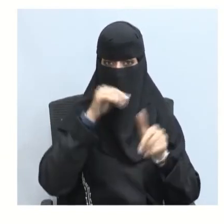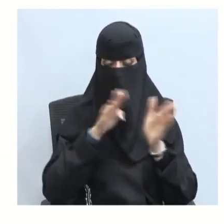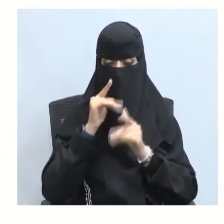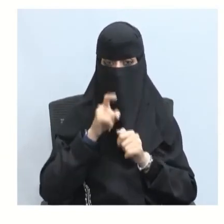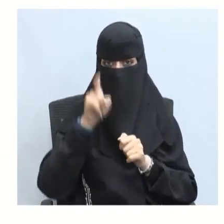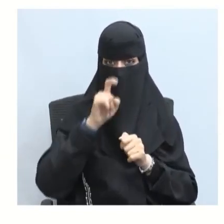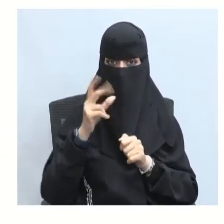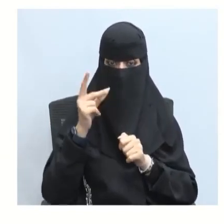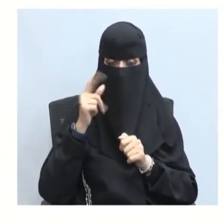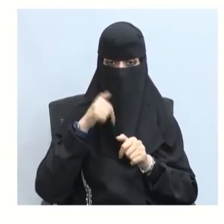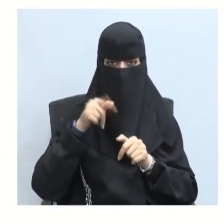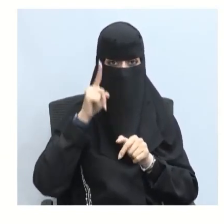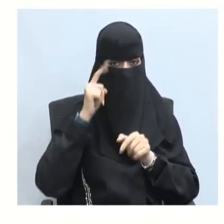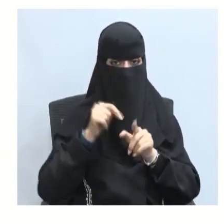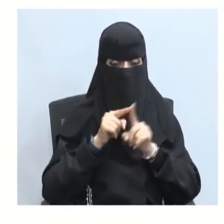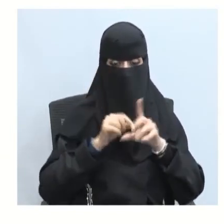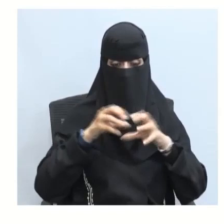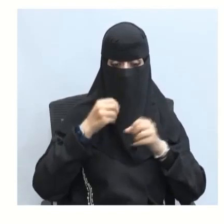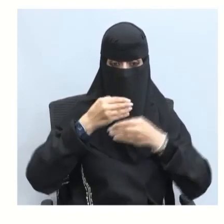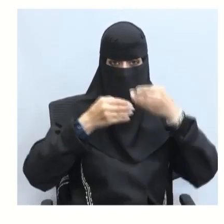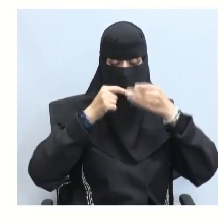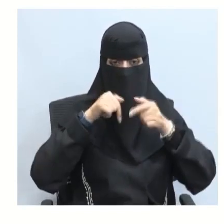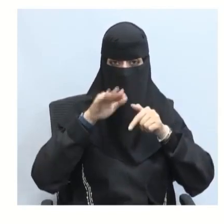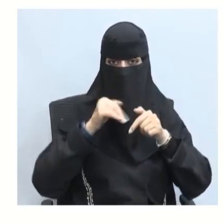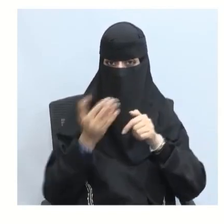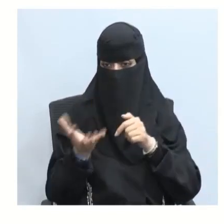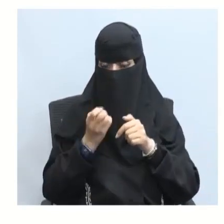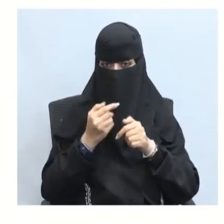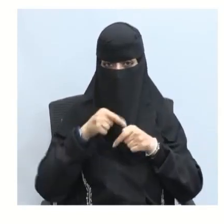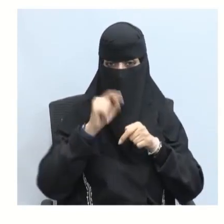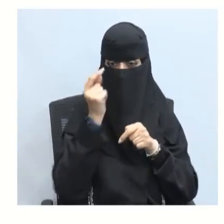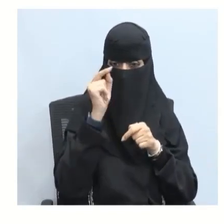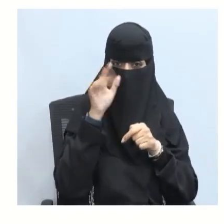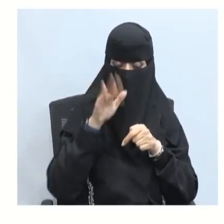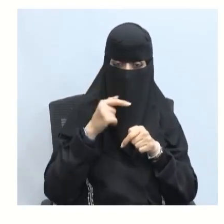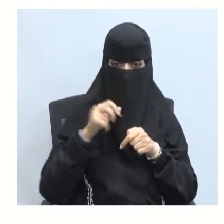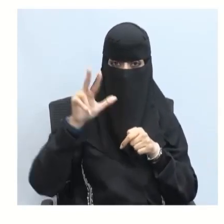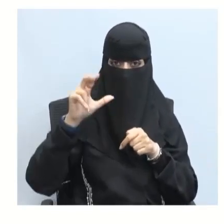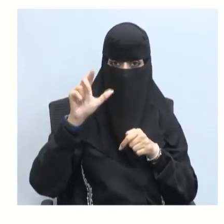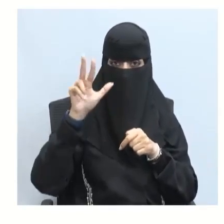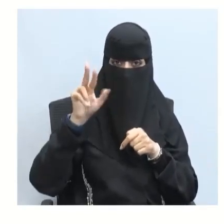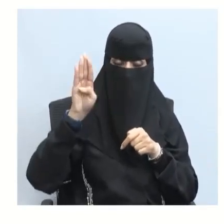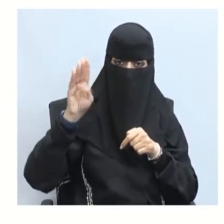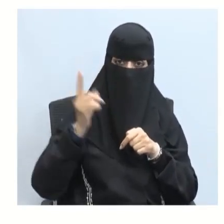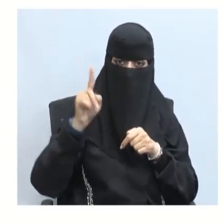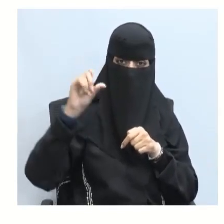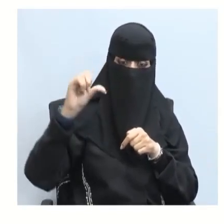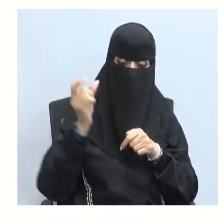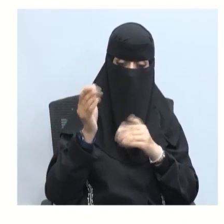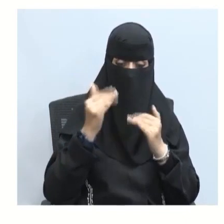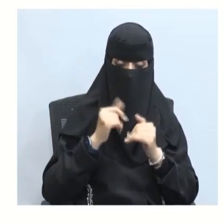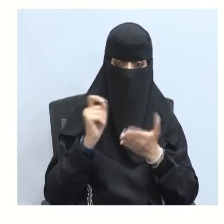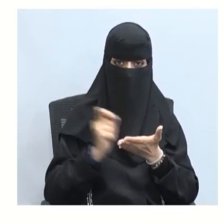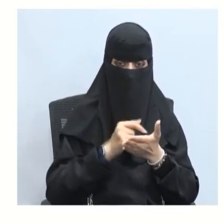السؤال الثاني عرف المركب العضوي المركب الذي يحتوي على ذره الكربون اذا يسمى بالمركب العضوي